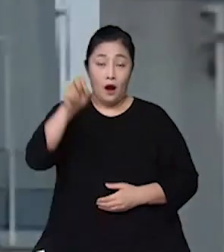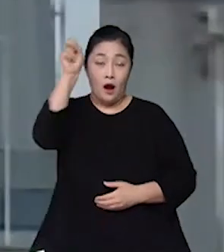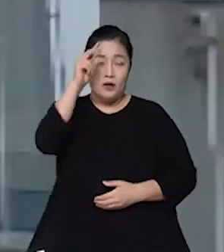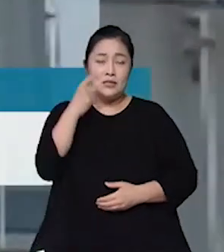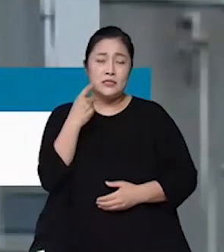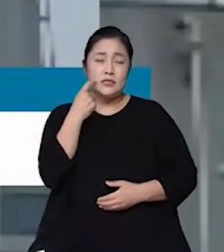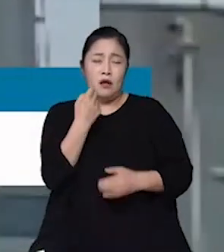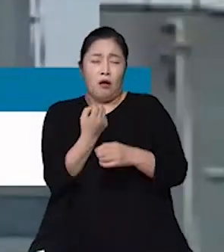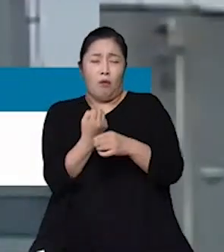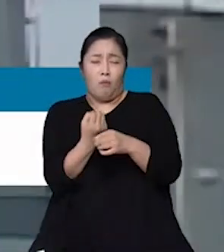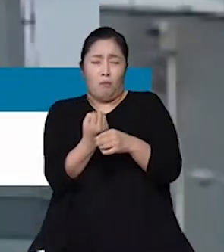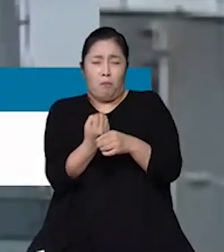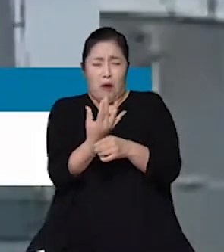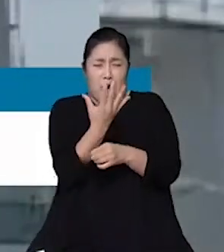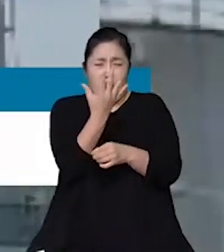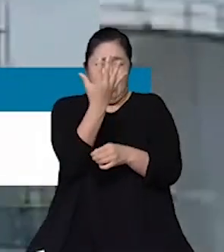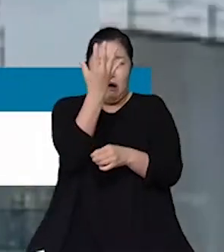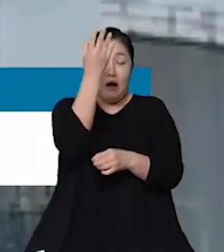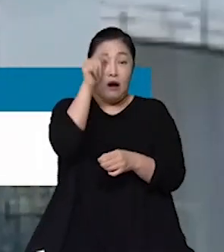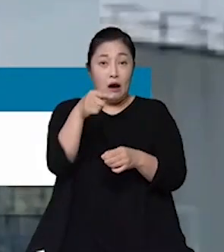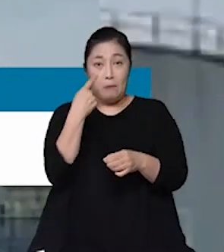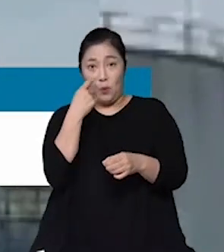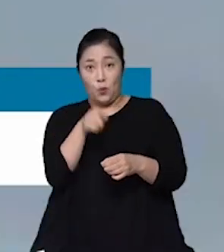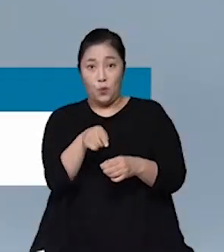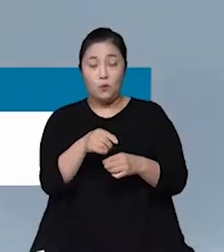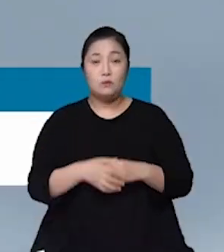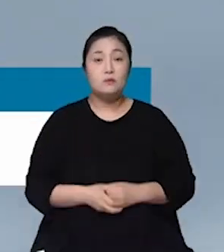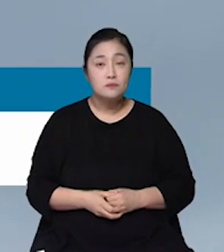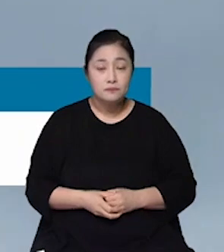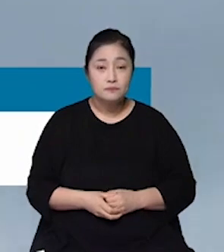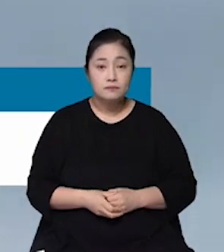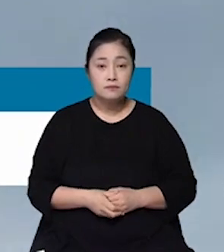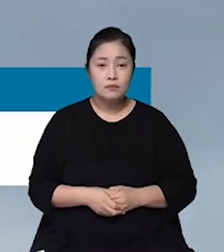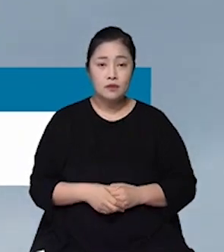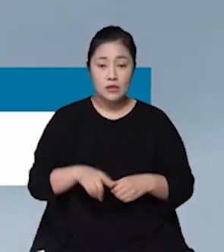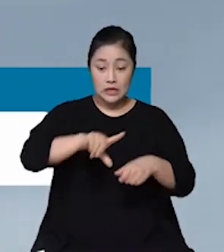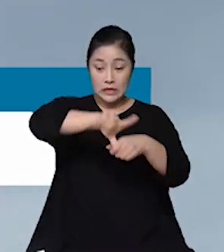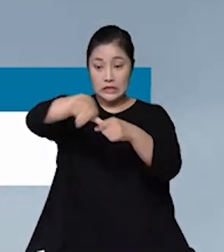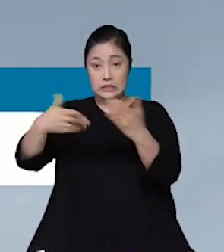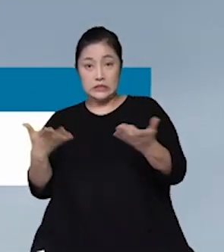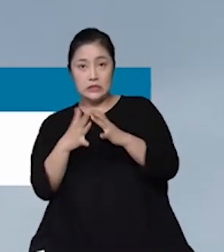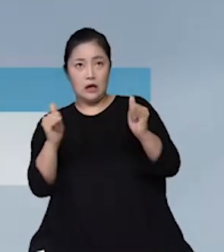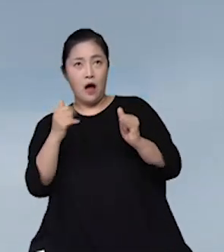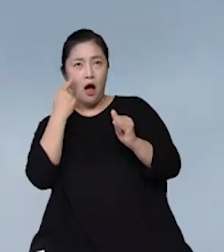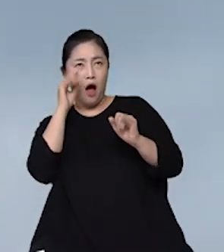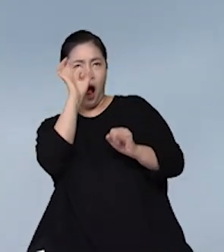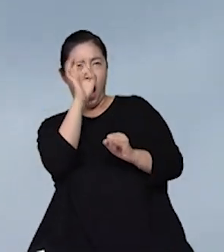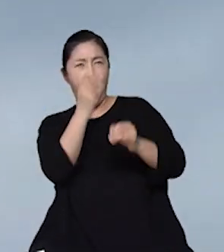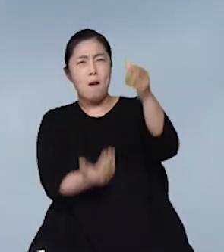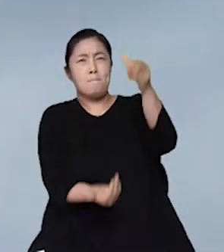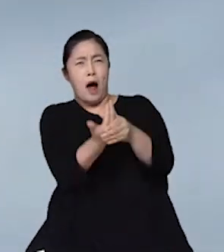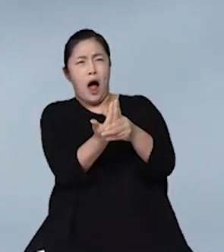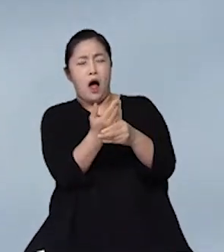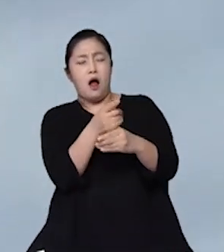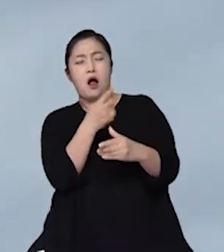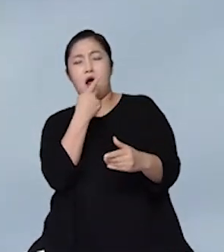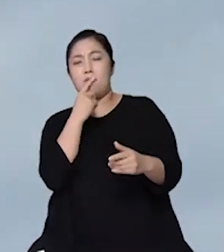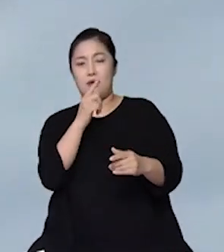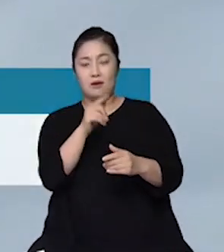갑자기 흑색 연기 기둥이 하늘로 솟구쳐 오릅니다. 인근 작업자가 즉각 사고임을